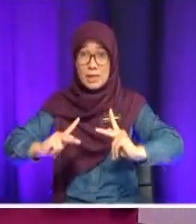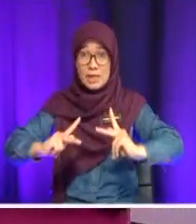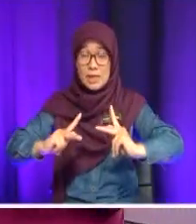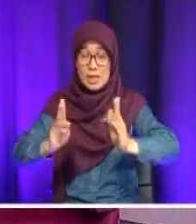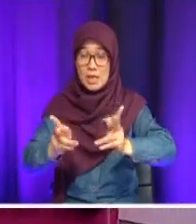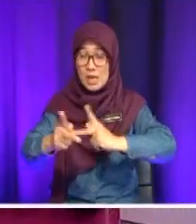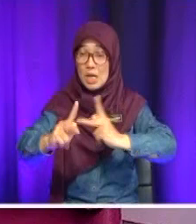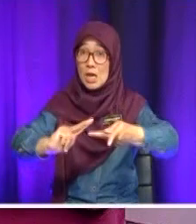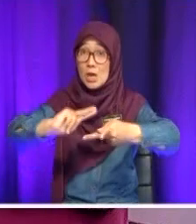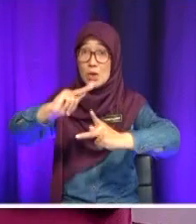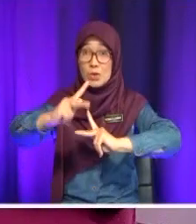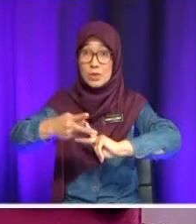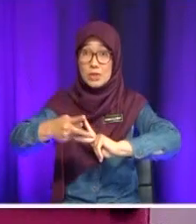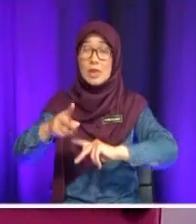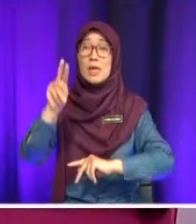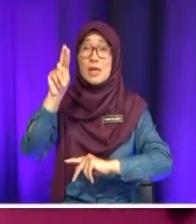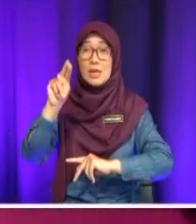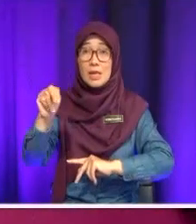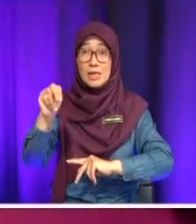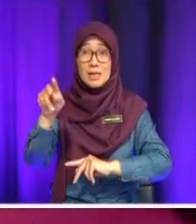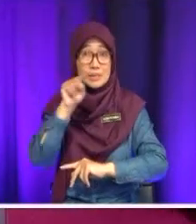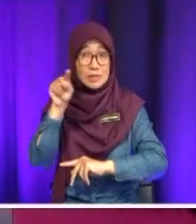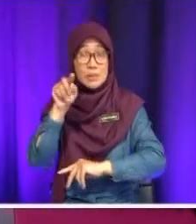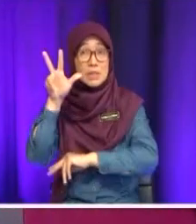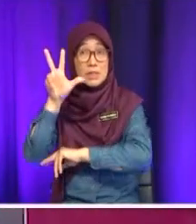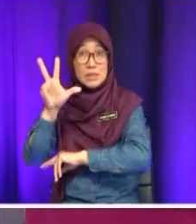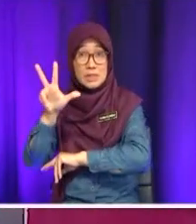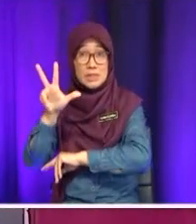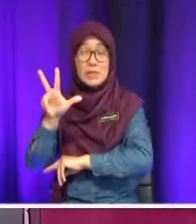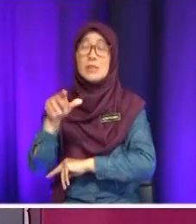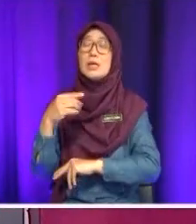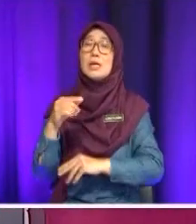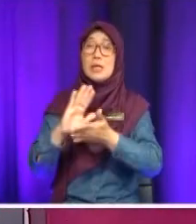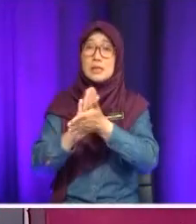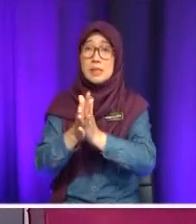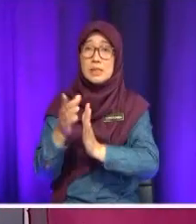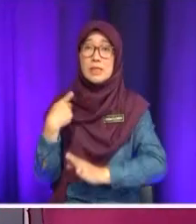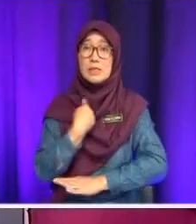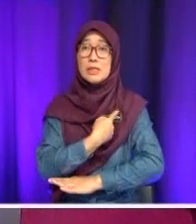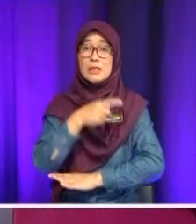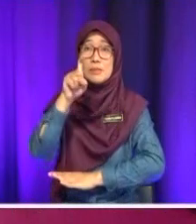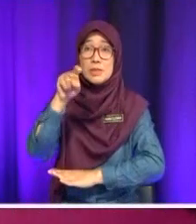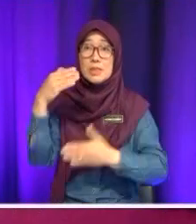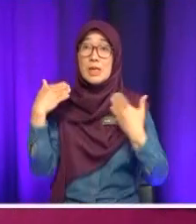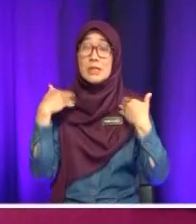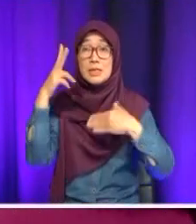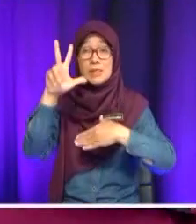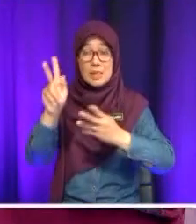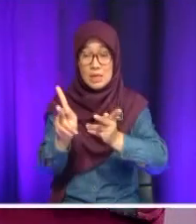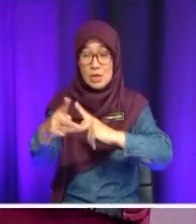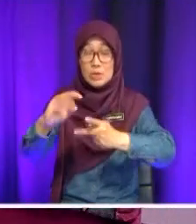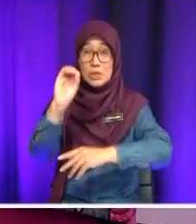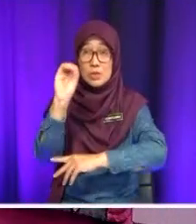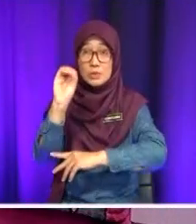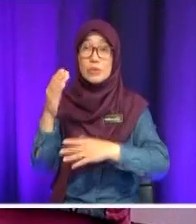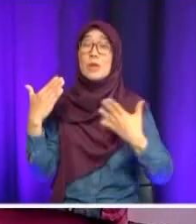tadi jadi en bersamaan dengan tiga oke so kita perlukan tiga kotak kosong di mana kotak yang pertama kita ada